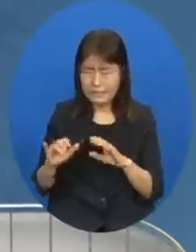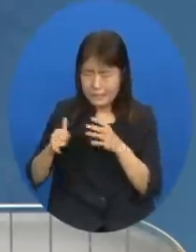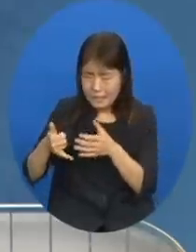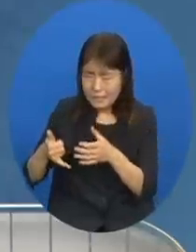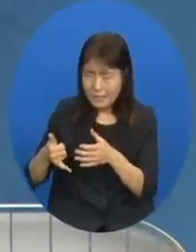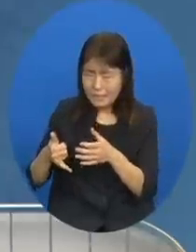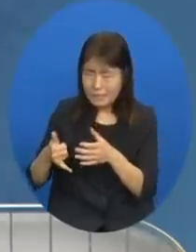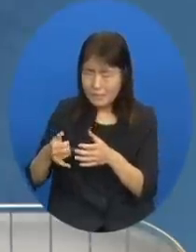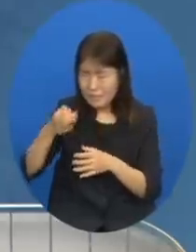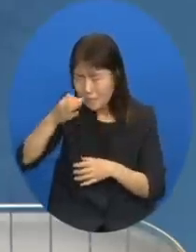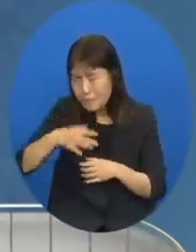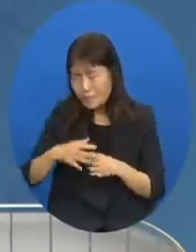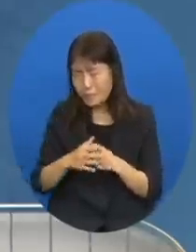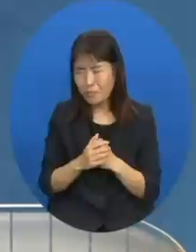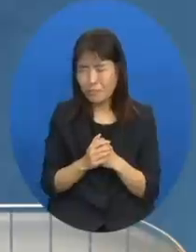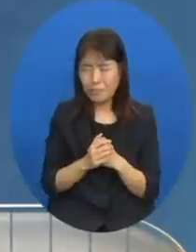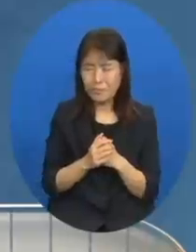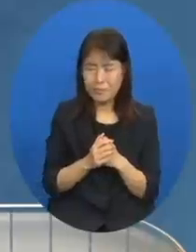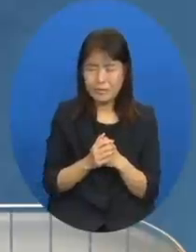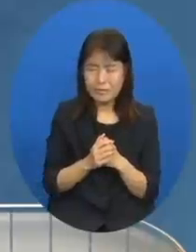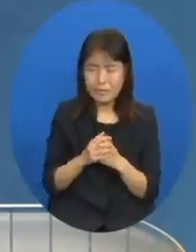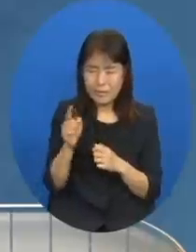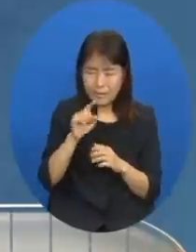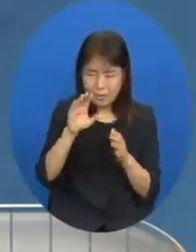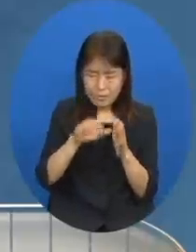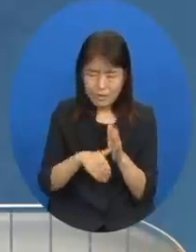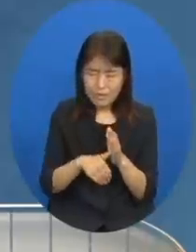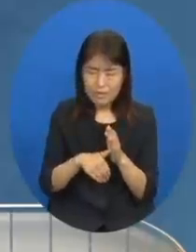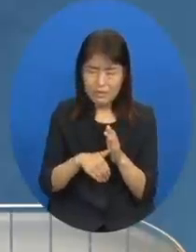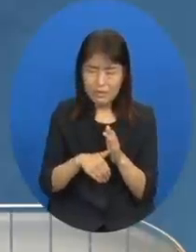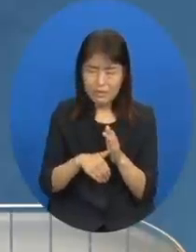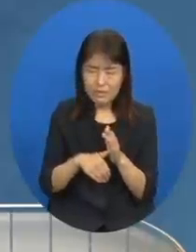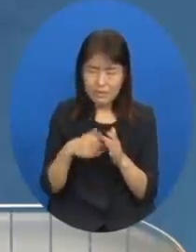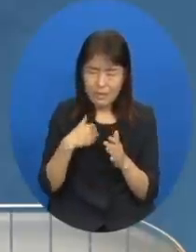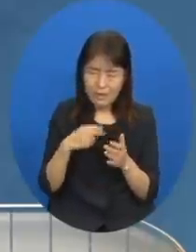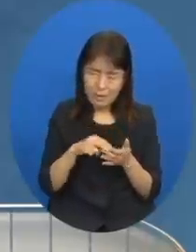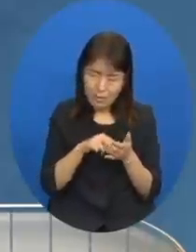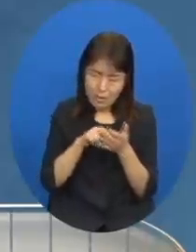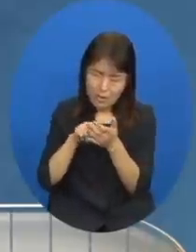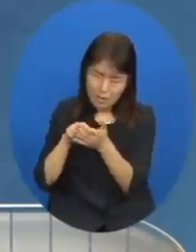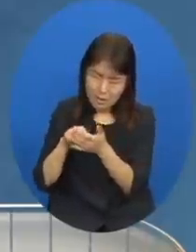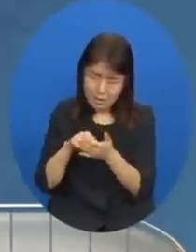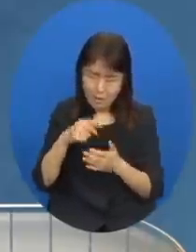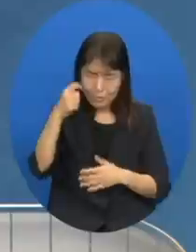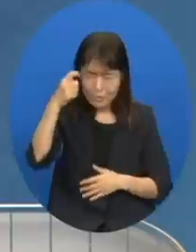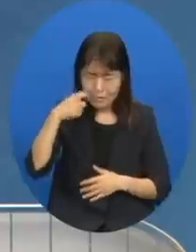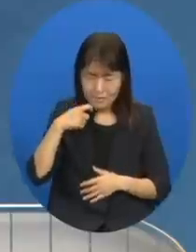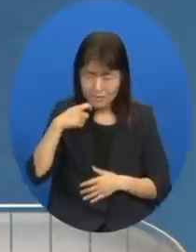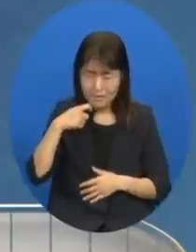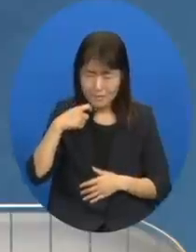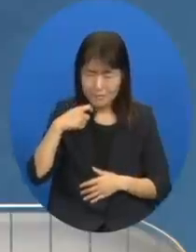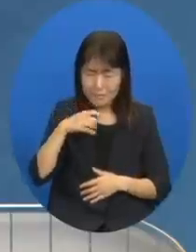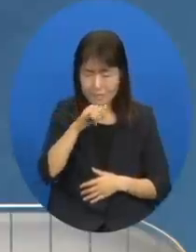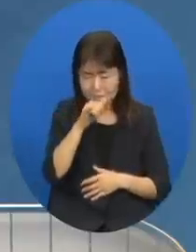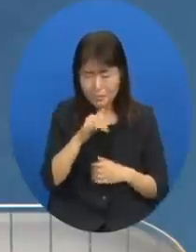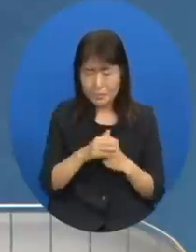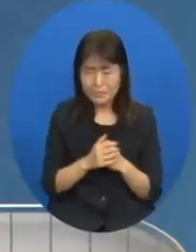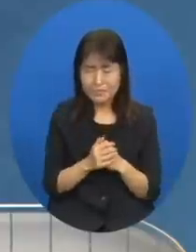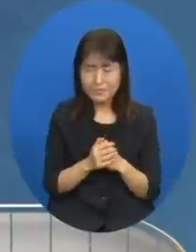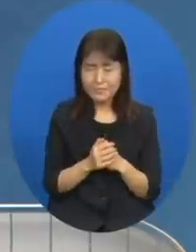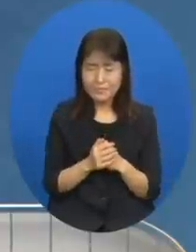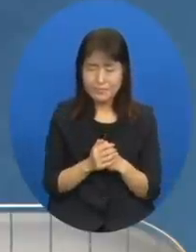너무나 살벌하고 어떤 때는 정말 혼자 있는 것 같은 극한 외로움 속에 빠질 때도